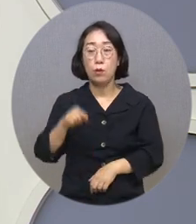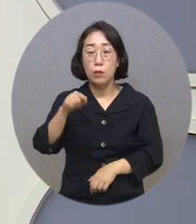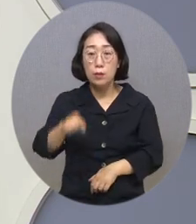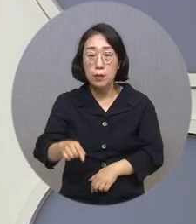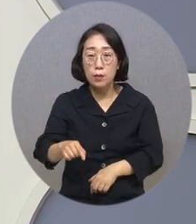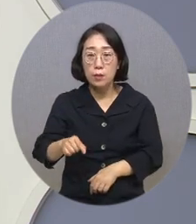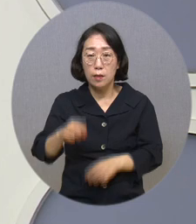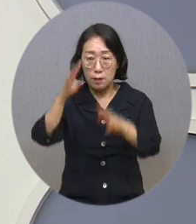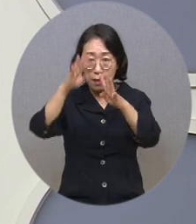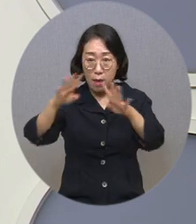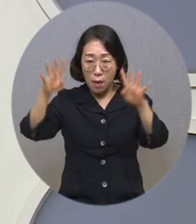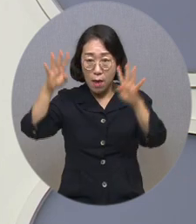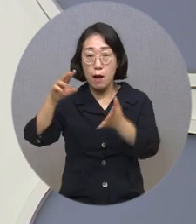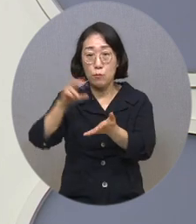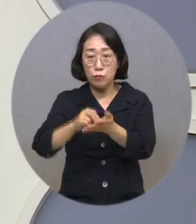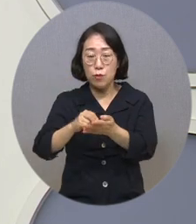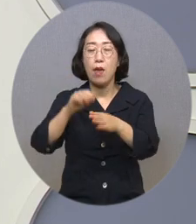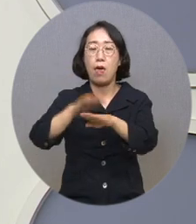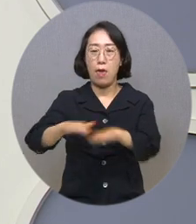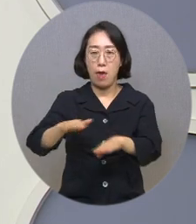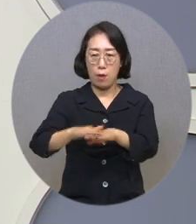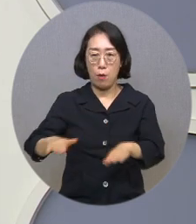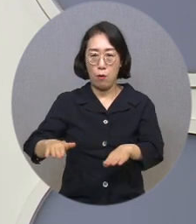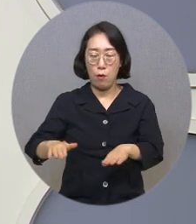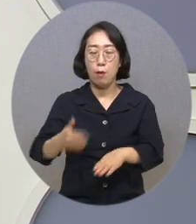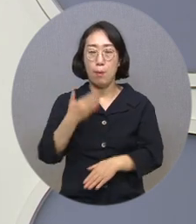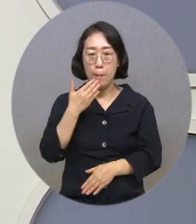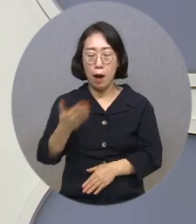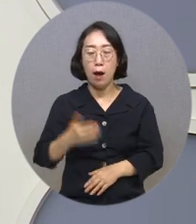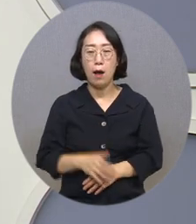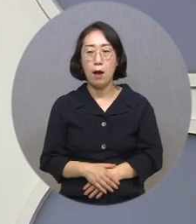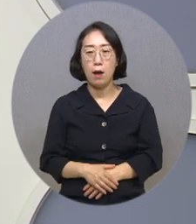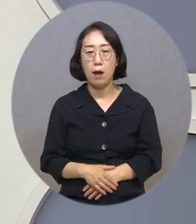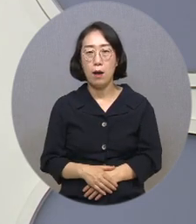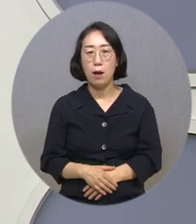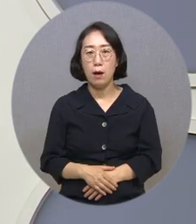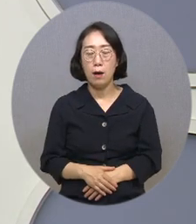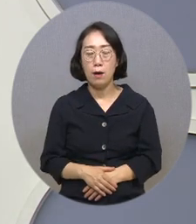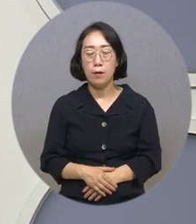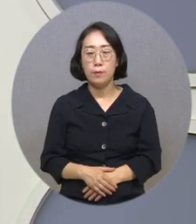대학의 제한대학이 이제 풀어졌습니다. 이제 그러다 보니까